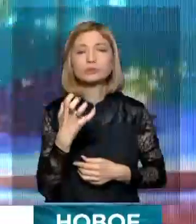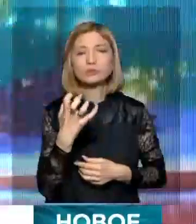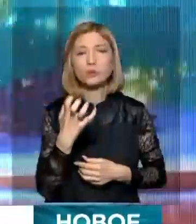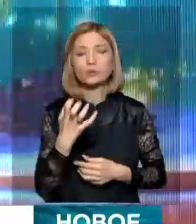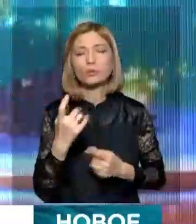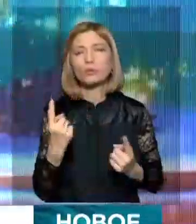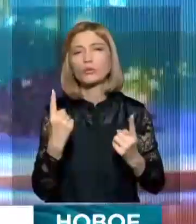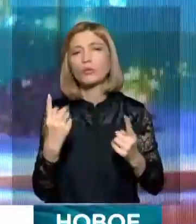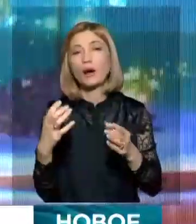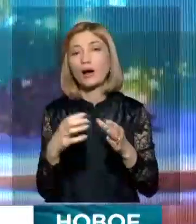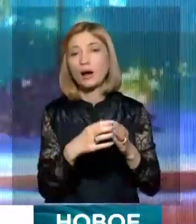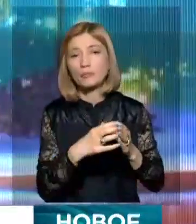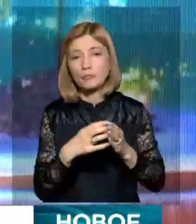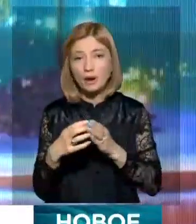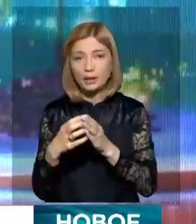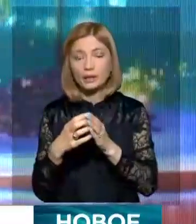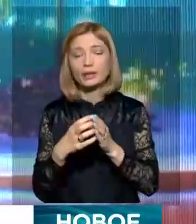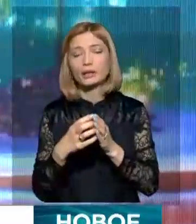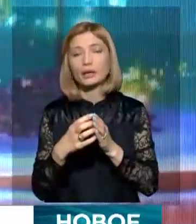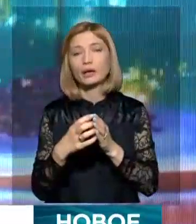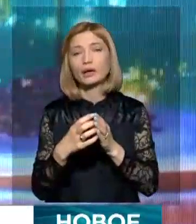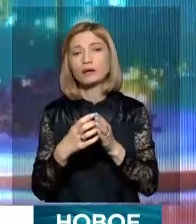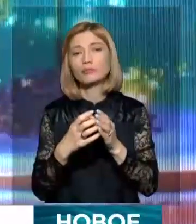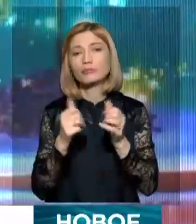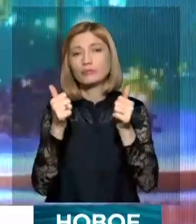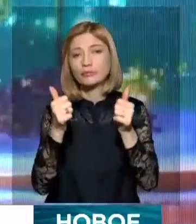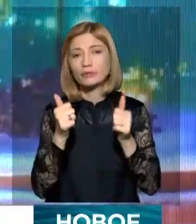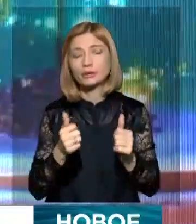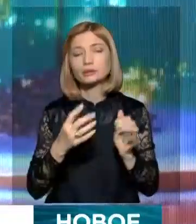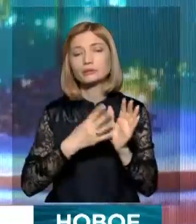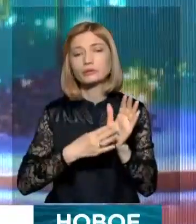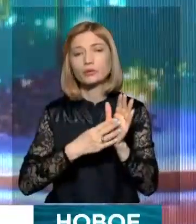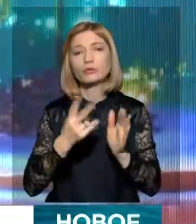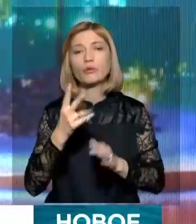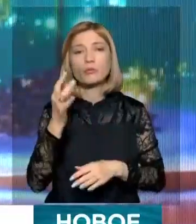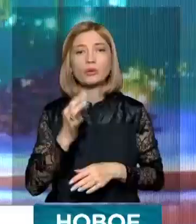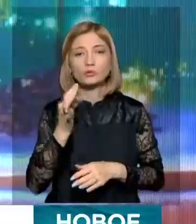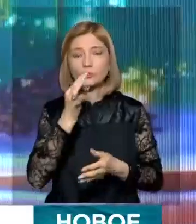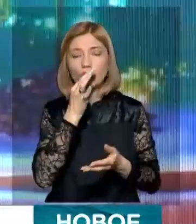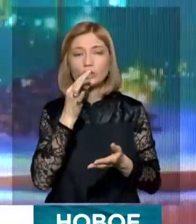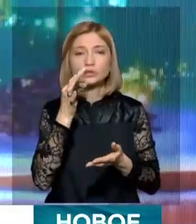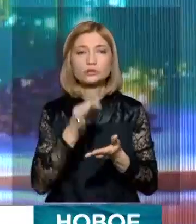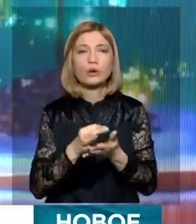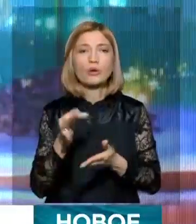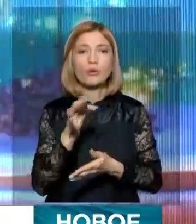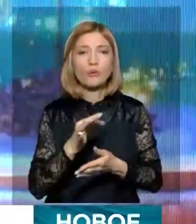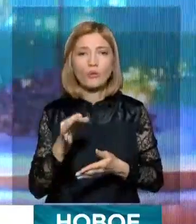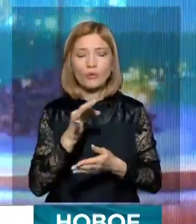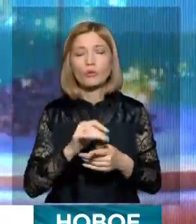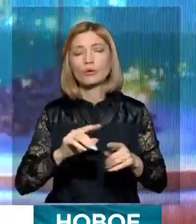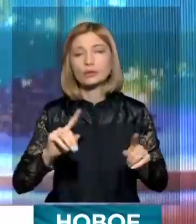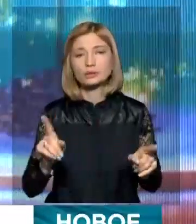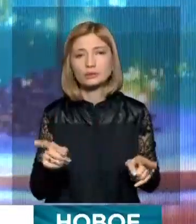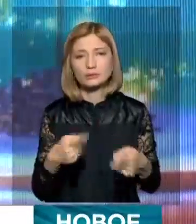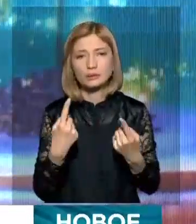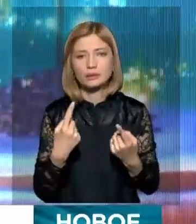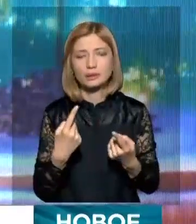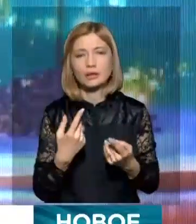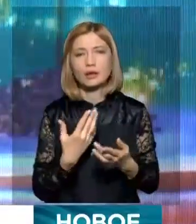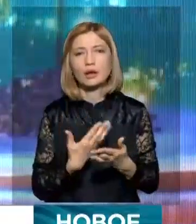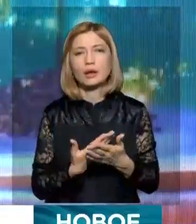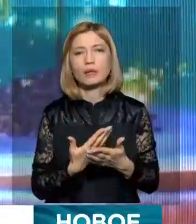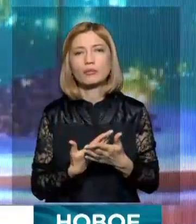мира, опубликовали, 92% из них опубликовали отчет об устойчивом развитии. То есть это говорит о том,